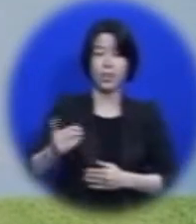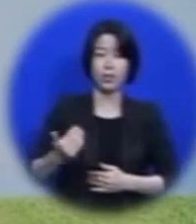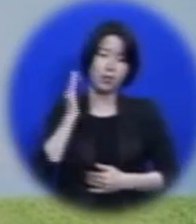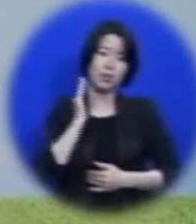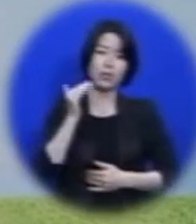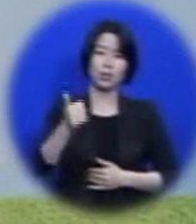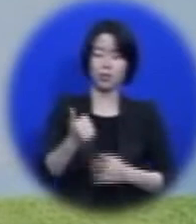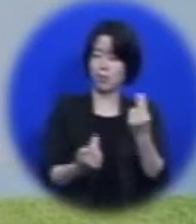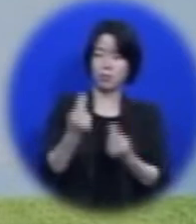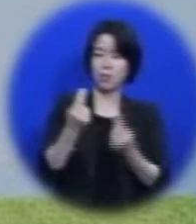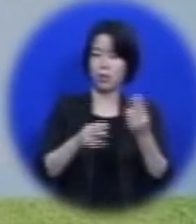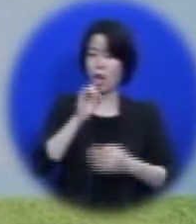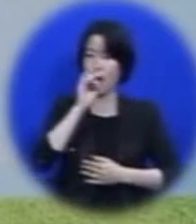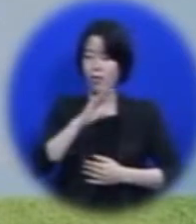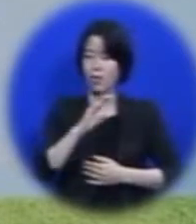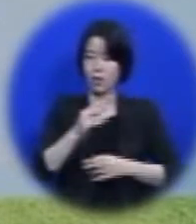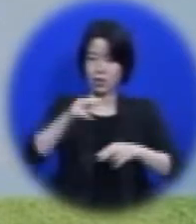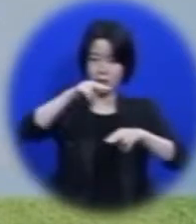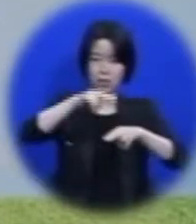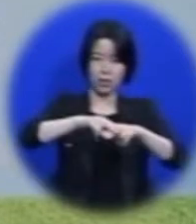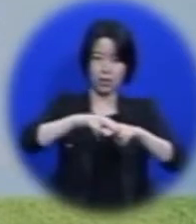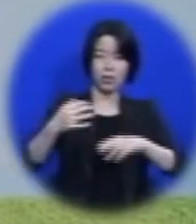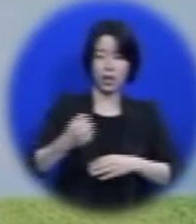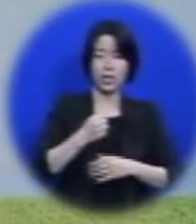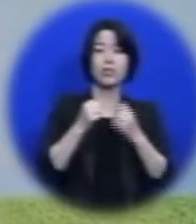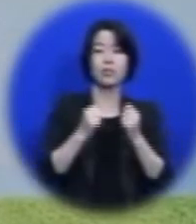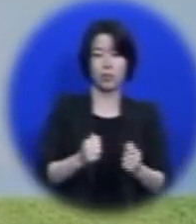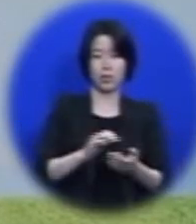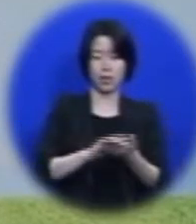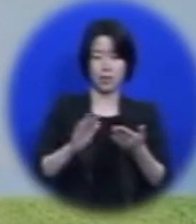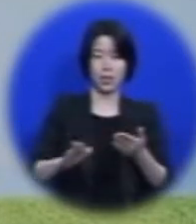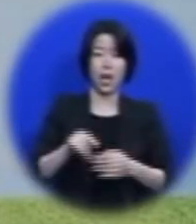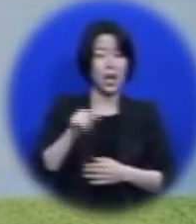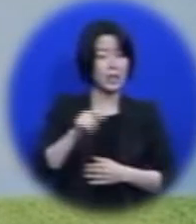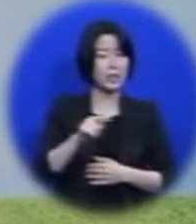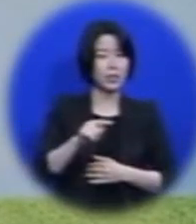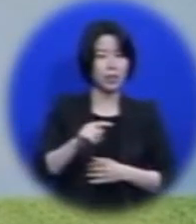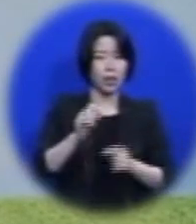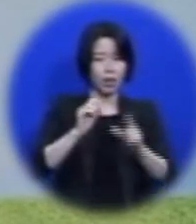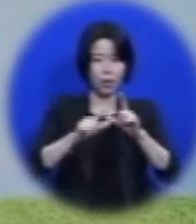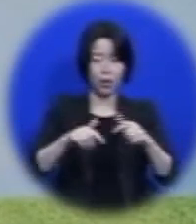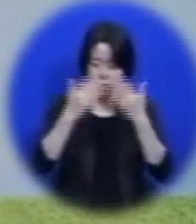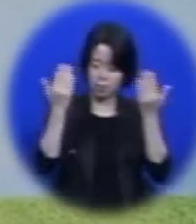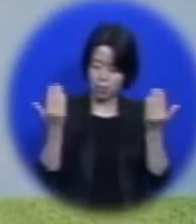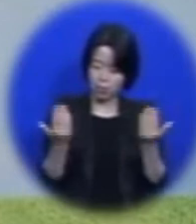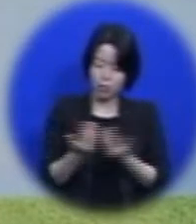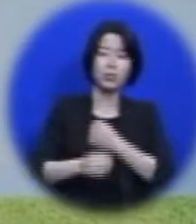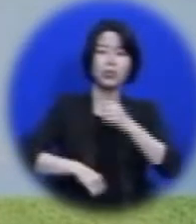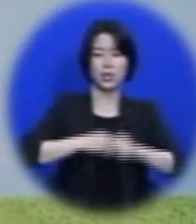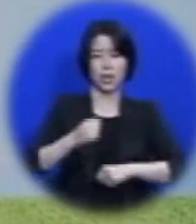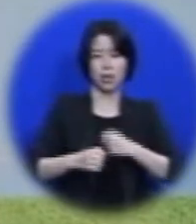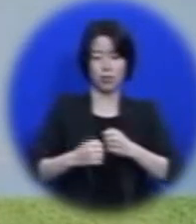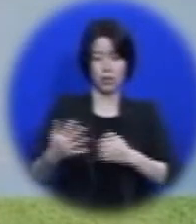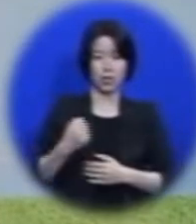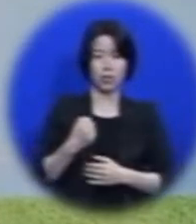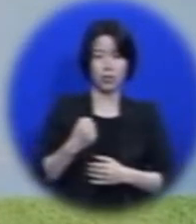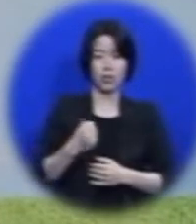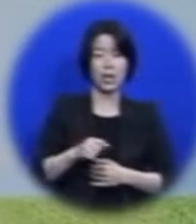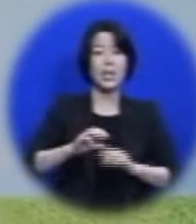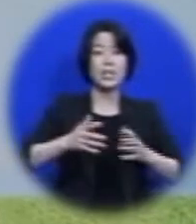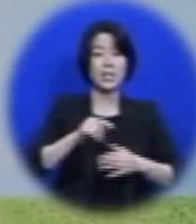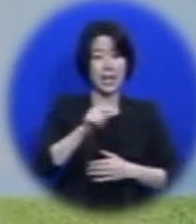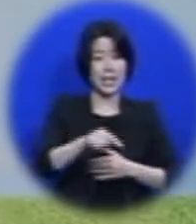대통령과 비교가 안 되는 지위를 가지고 있었던 존재입니다. 그는 거의 모든 자유를 다 누리고 살았습니다. 세상에